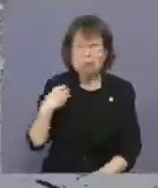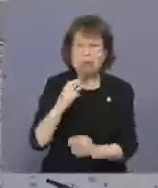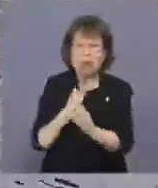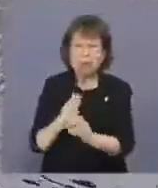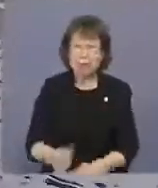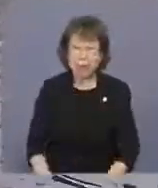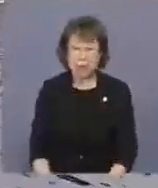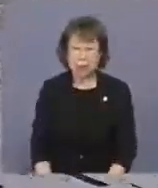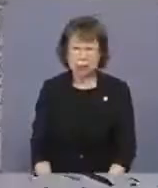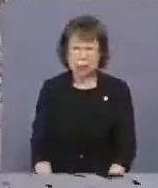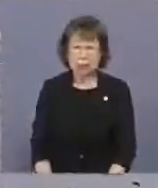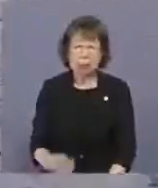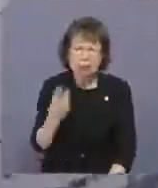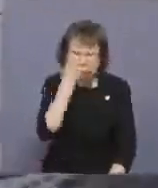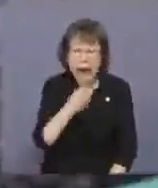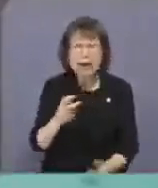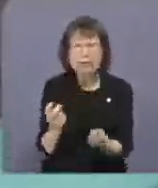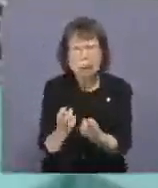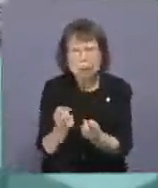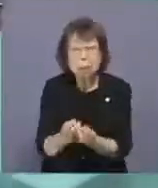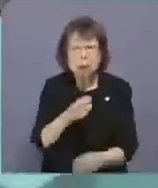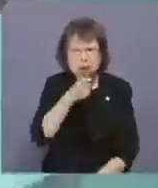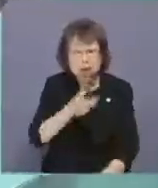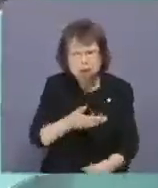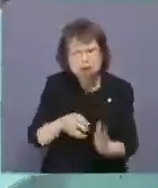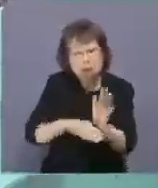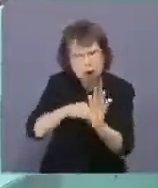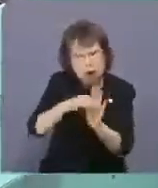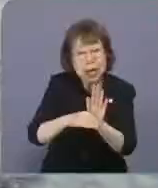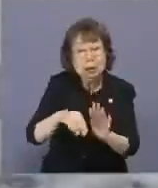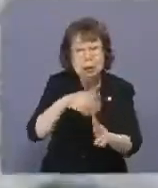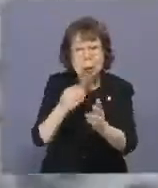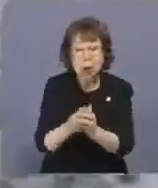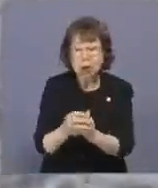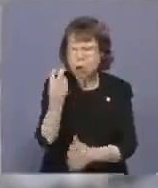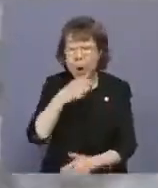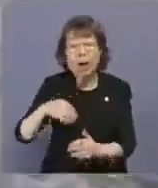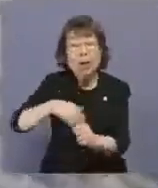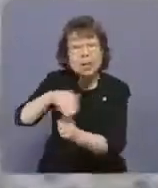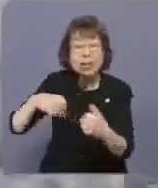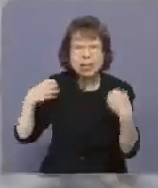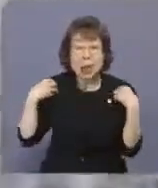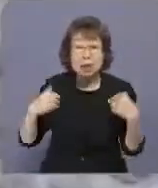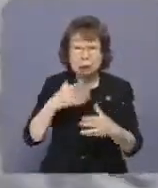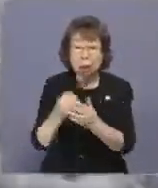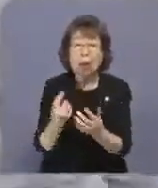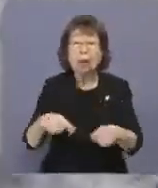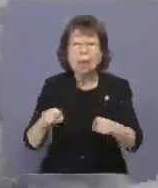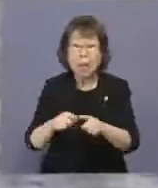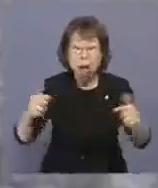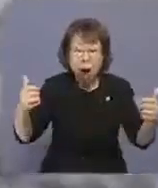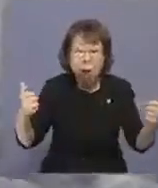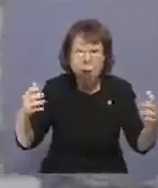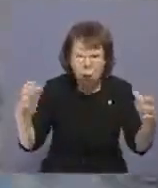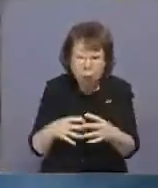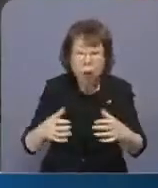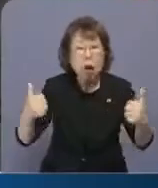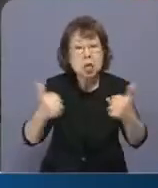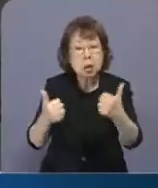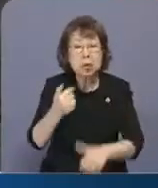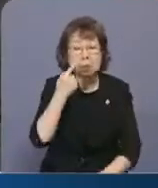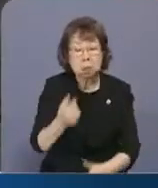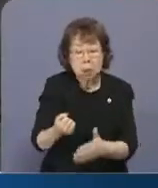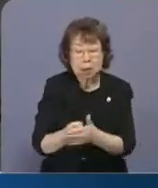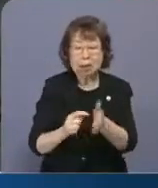예. 다만 관리 방안은 수질과 수량을 관리하는 부산환경공단과 각 담당 지자체가 함께 모여서 협의체를 통해